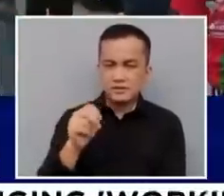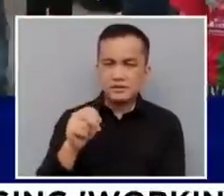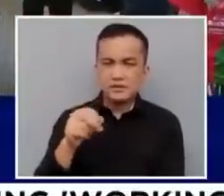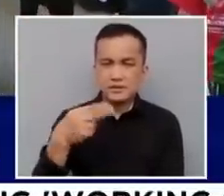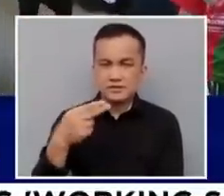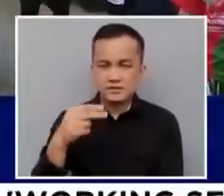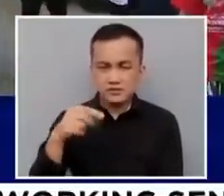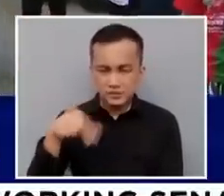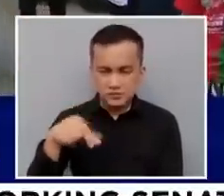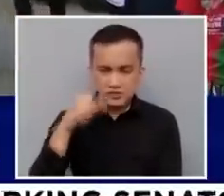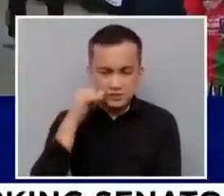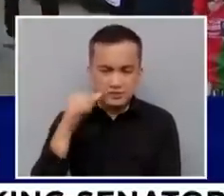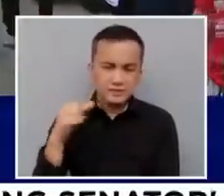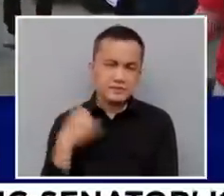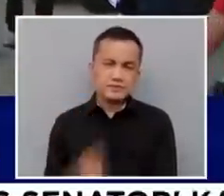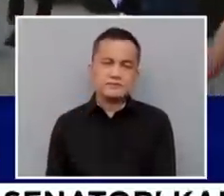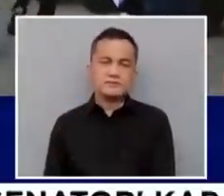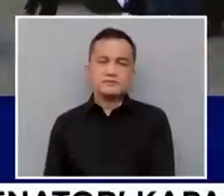kagabi.